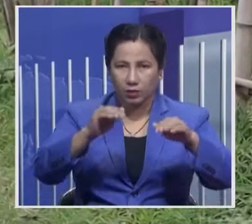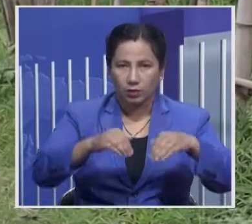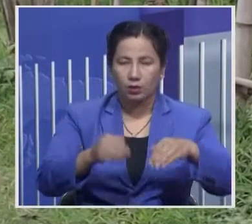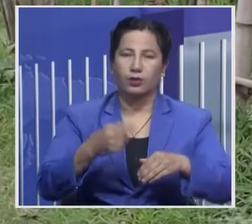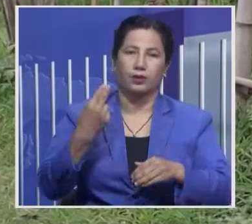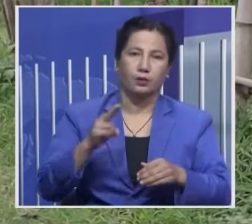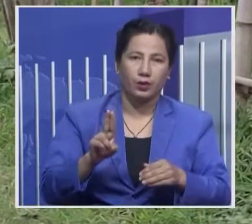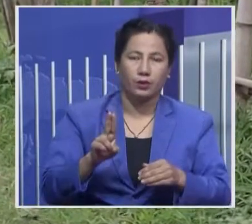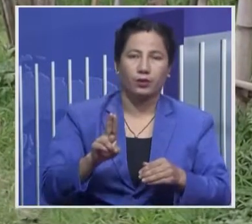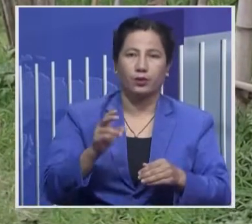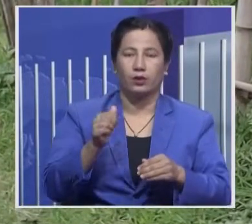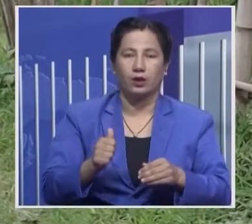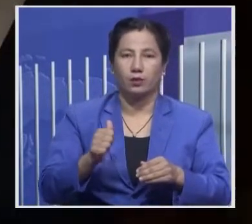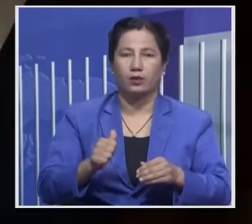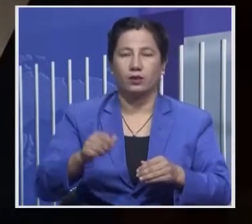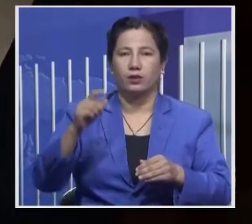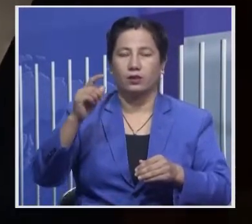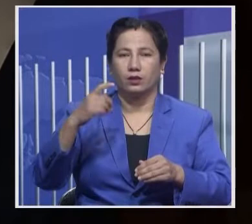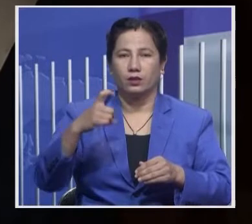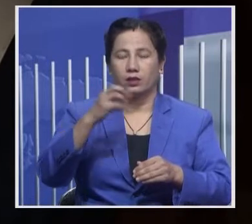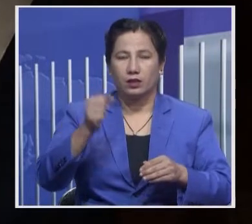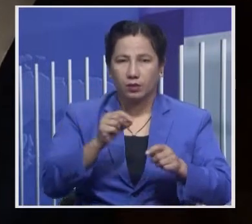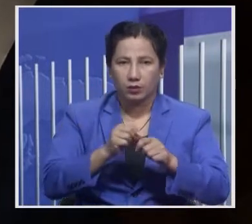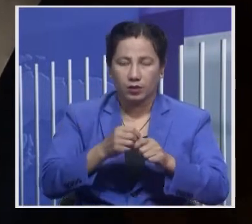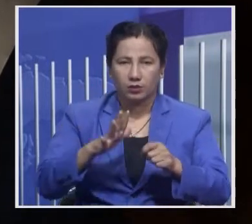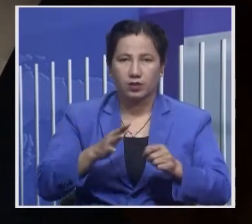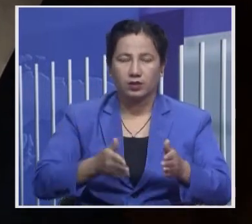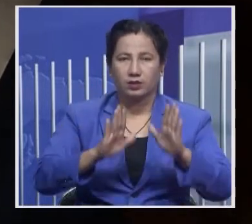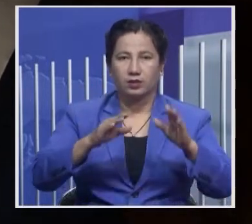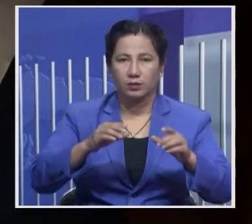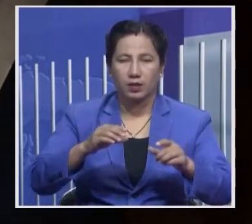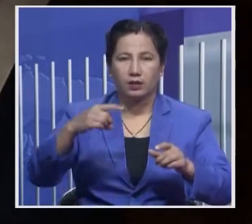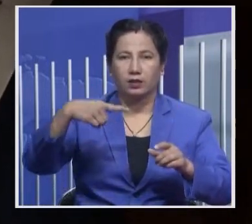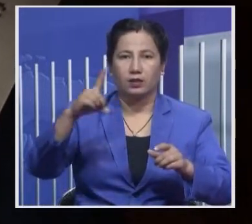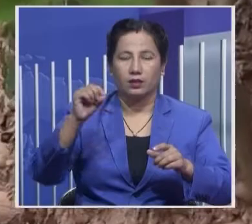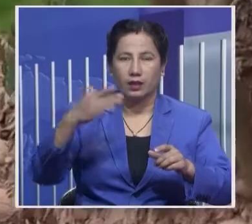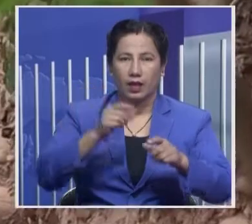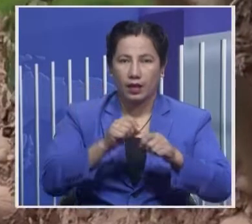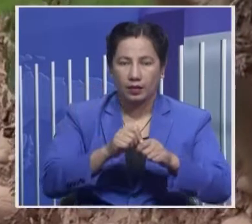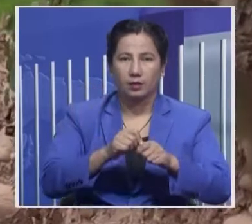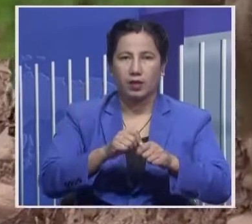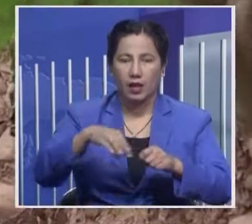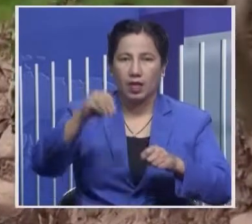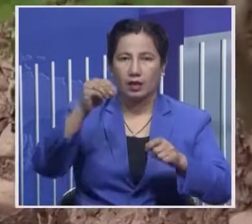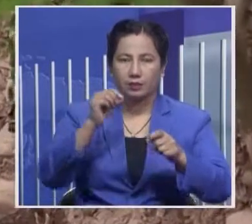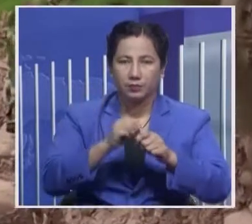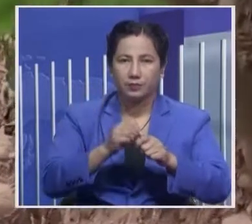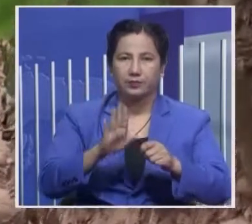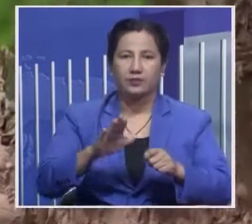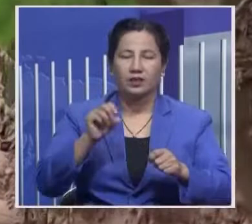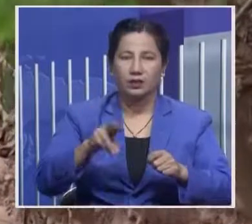होइन, अब गेरेभल भए होइन। नगरपालिकाले सडकमा नाला निर्माण, माटो फिलिङको कामको इस्टिमेट बनाएको देखिन्छ,